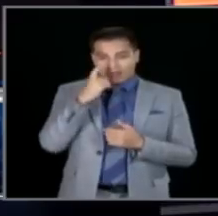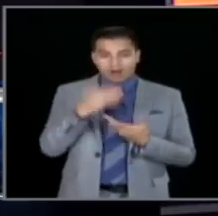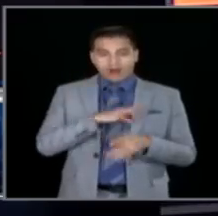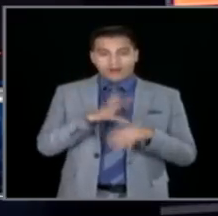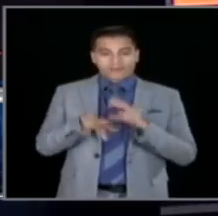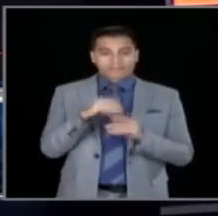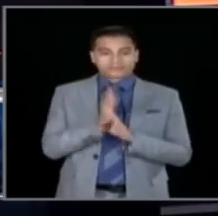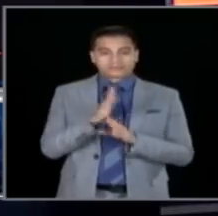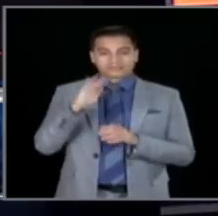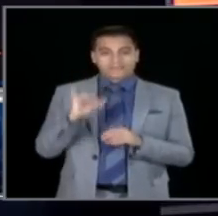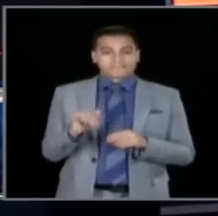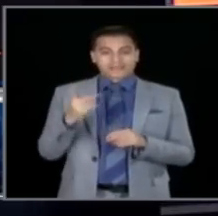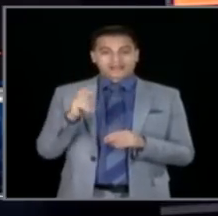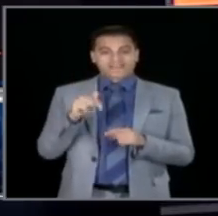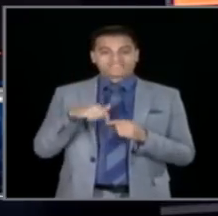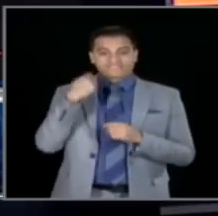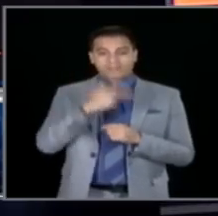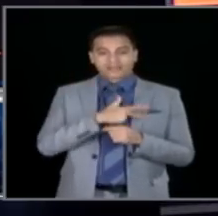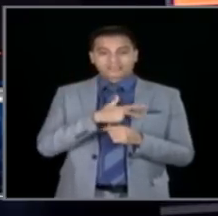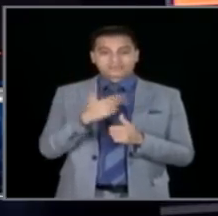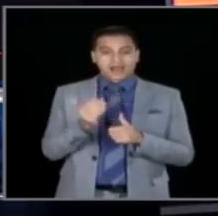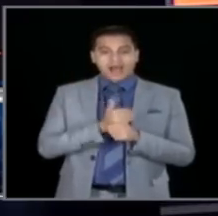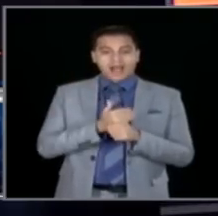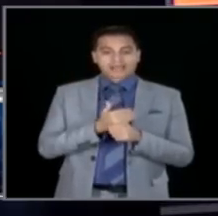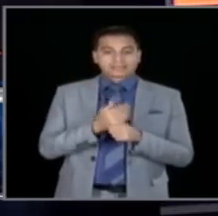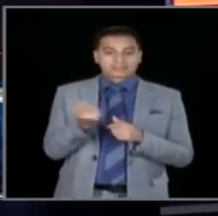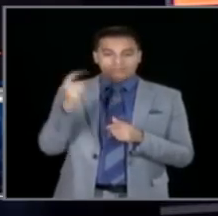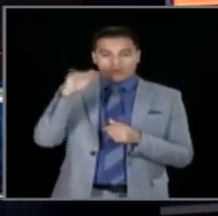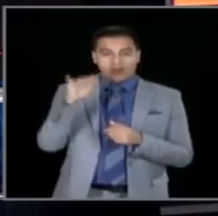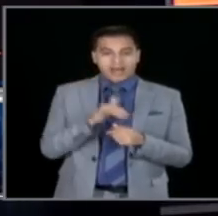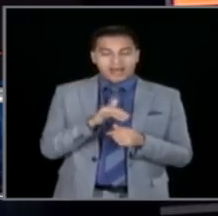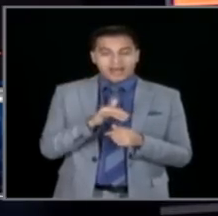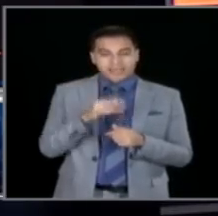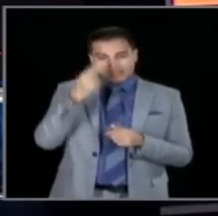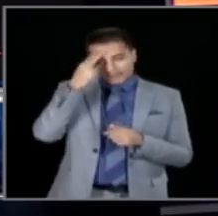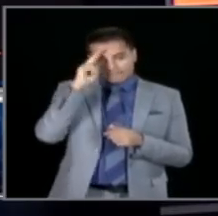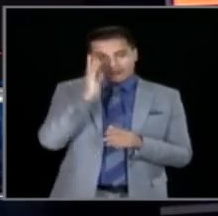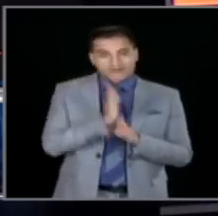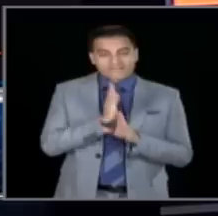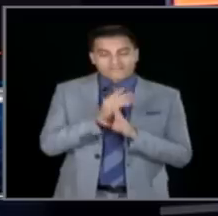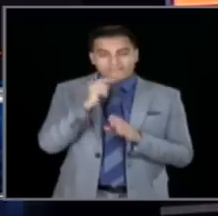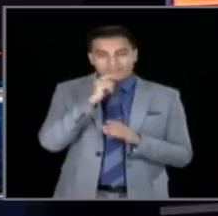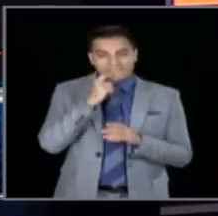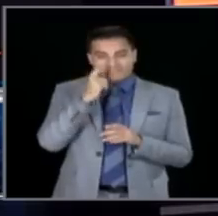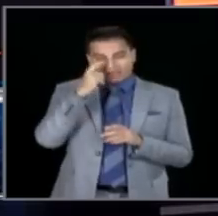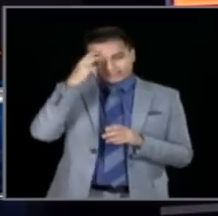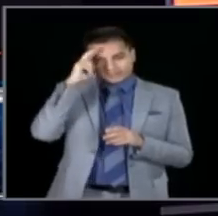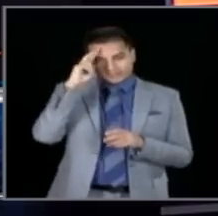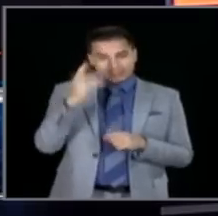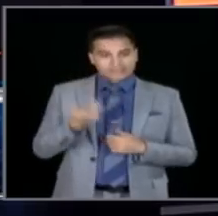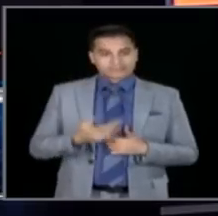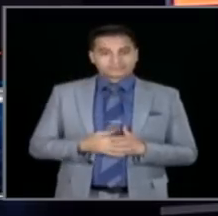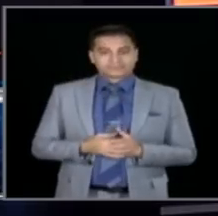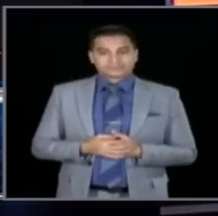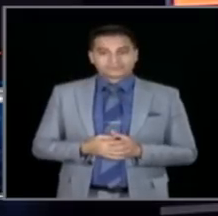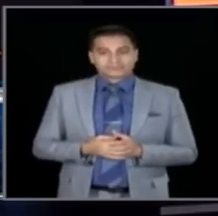فنون، فنانة راحلة قامت بدور سميرة في فيلم العريس يصل غدا، فمن